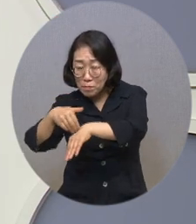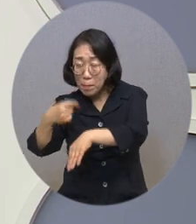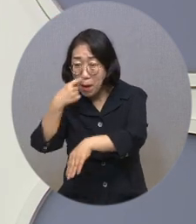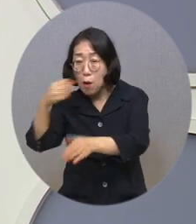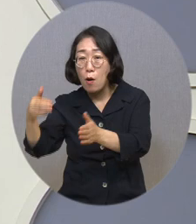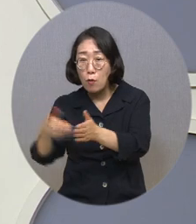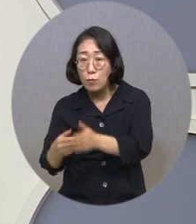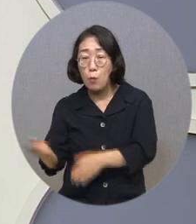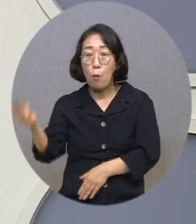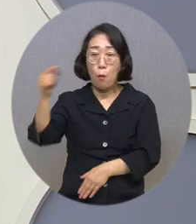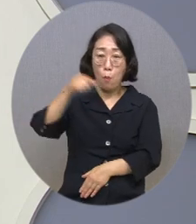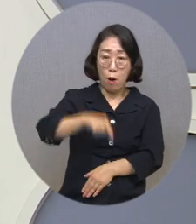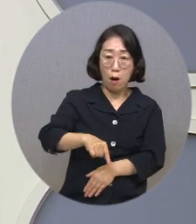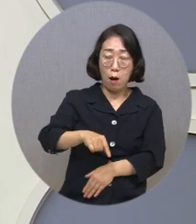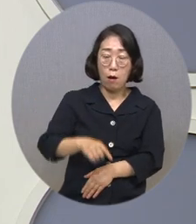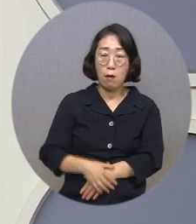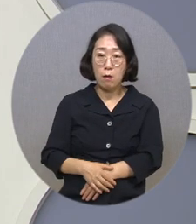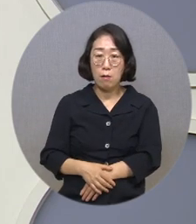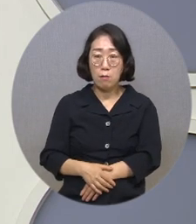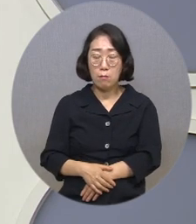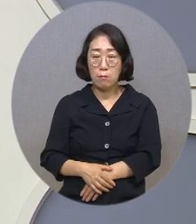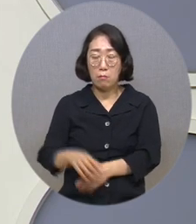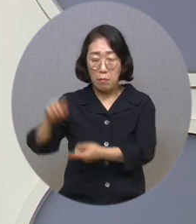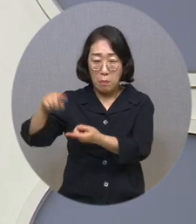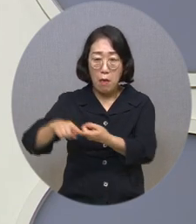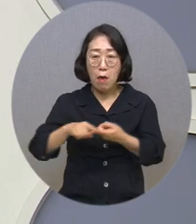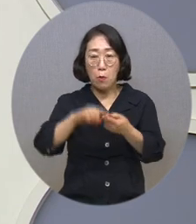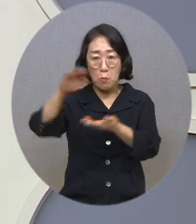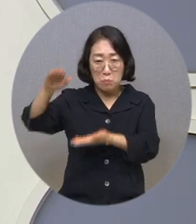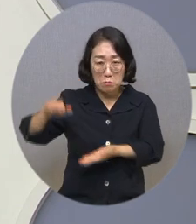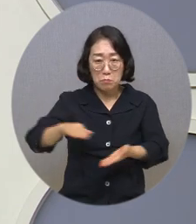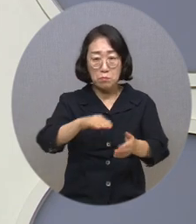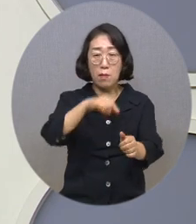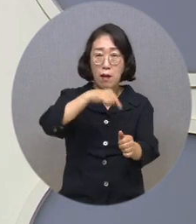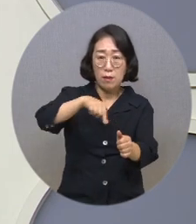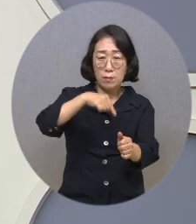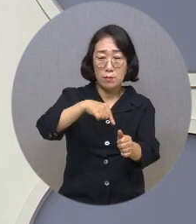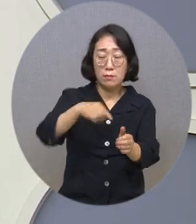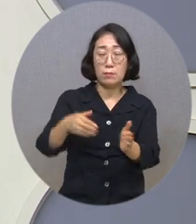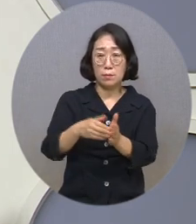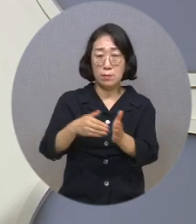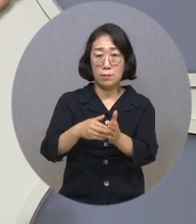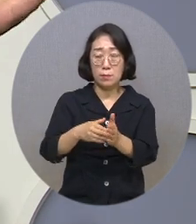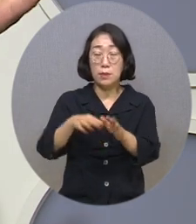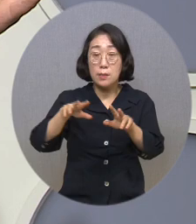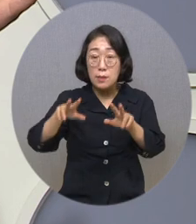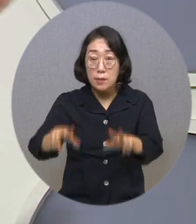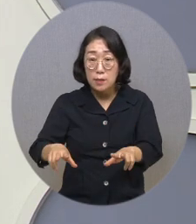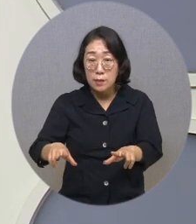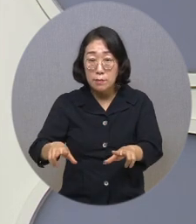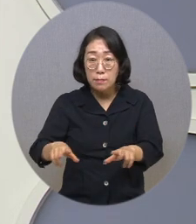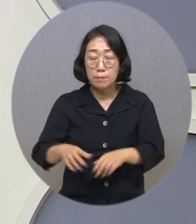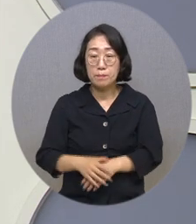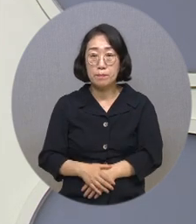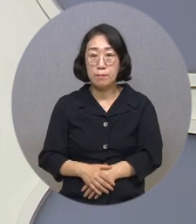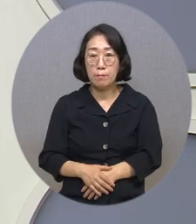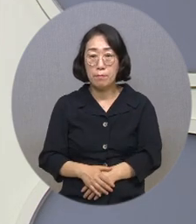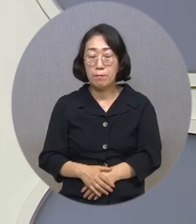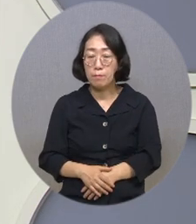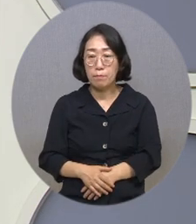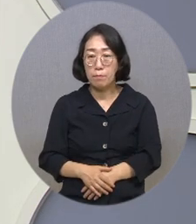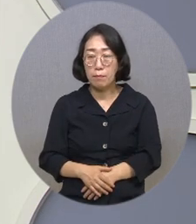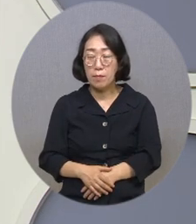가르쳐도 아무 문제가 없는 그런 입입니다. 그러나 지금은 시대가 달라졌습니다. 미국에서 나온 게 순식간에